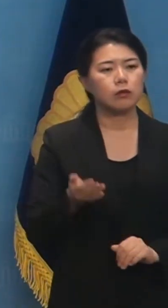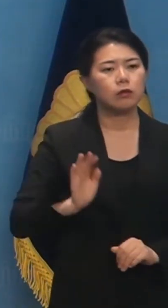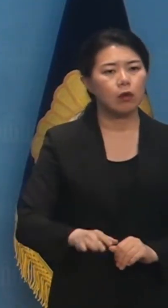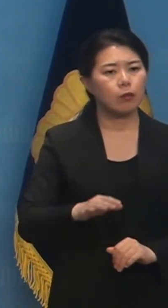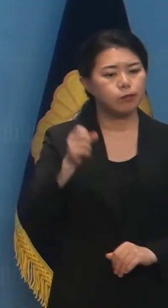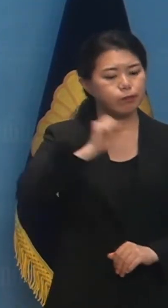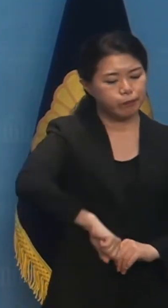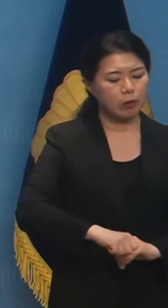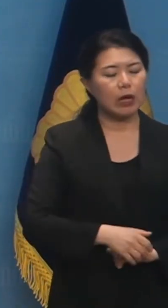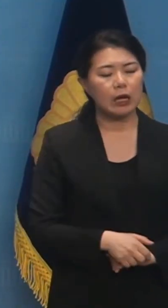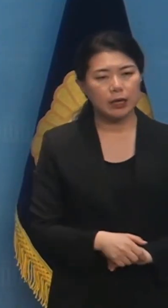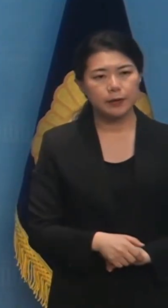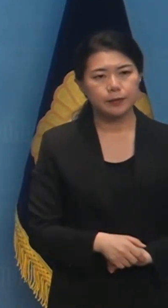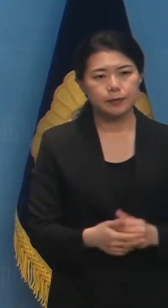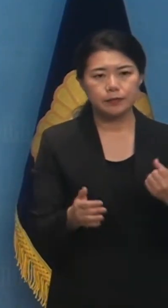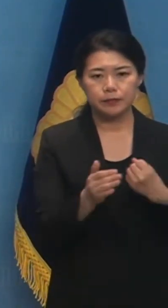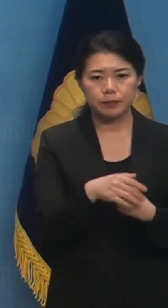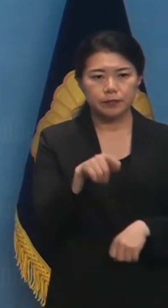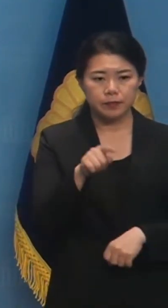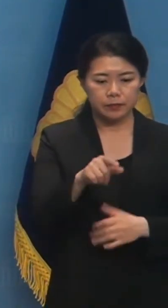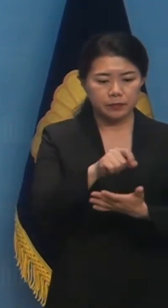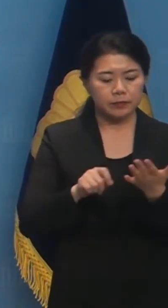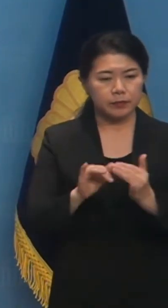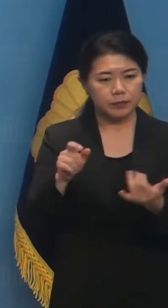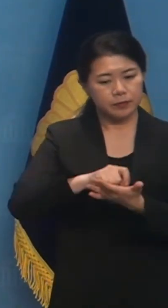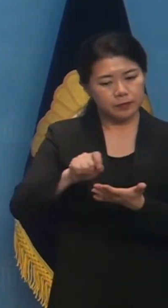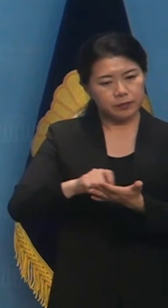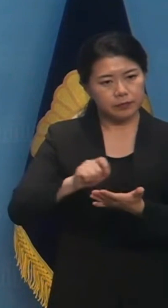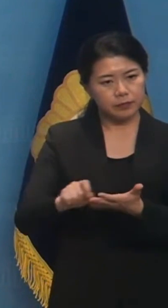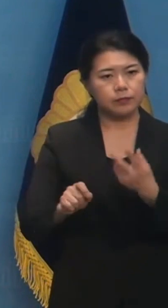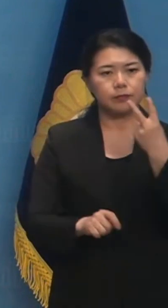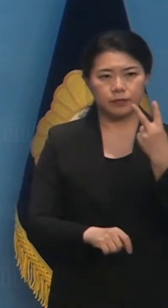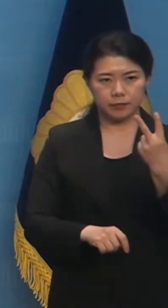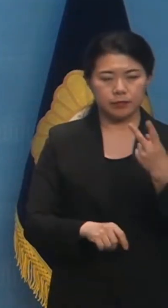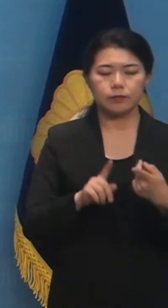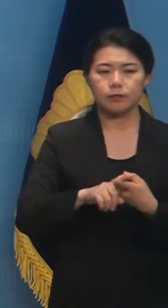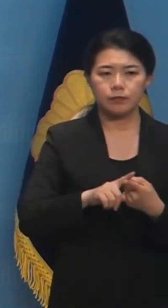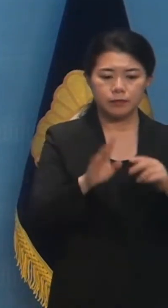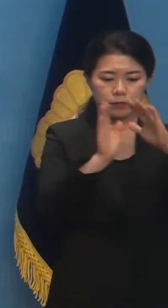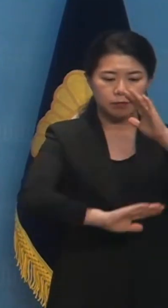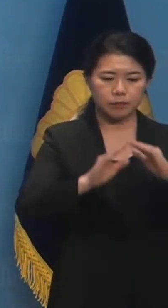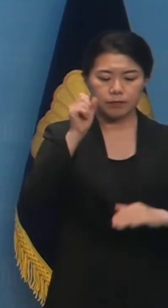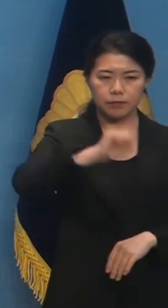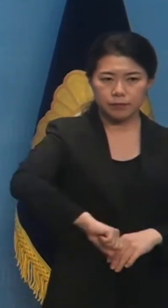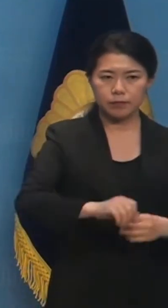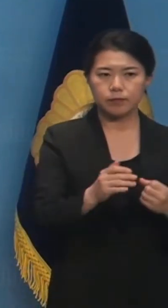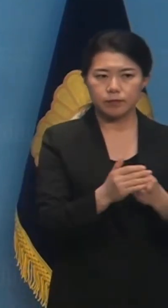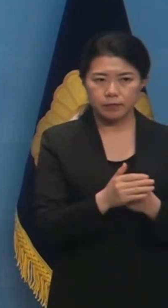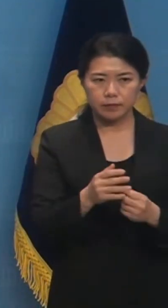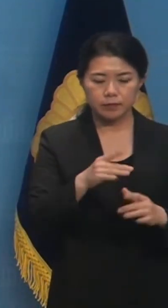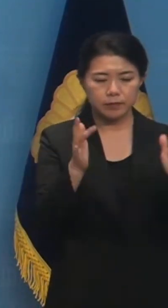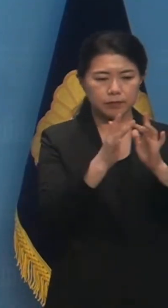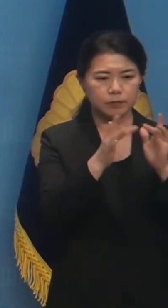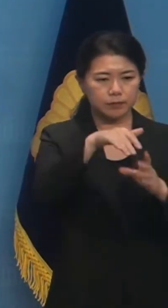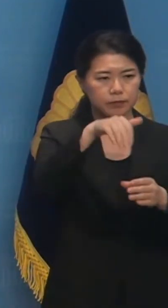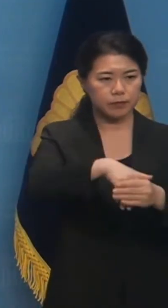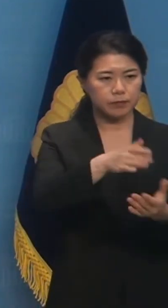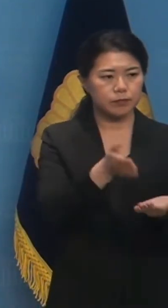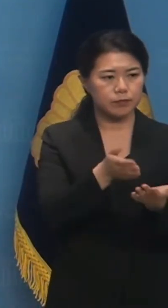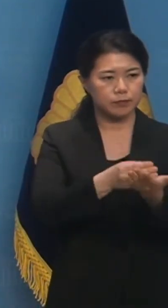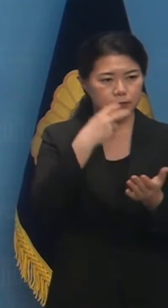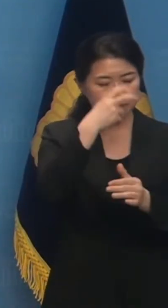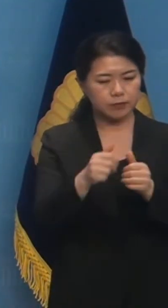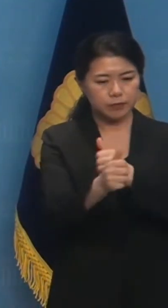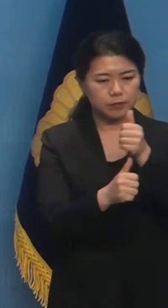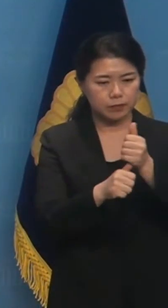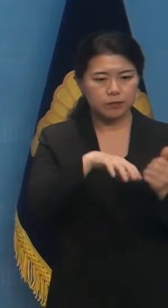이를 어긴 것입니다. 이에 따라 해당 기자가 작성한 2건의 기사에 대해 공정성 위반 등으로 인터넷